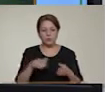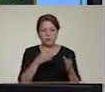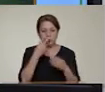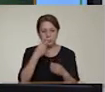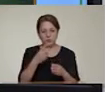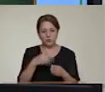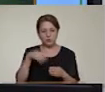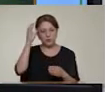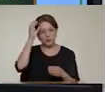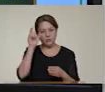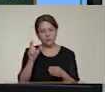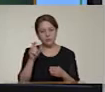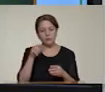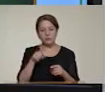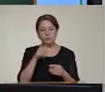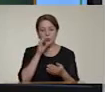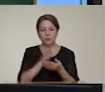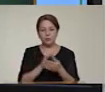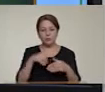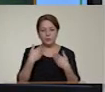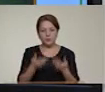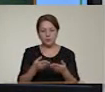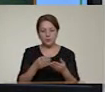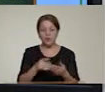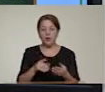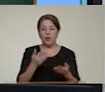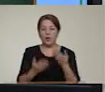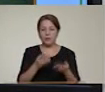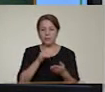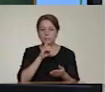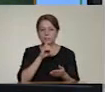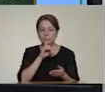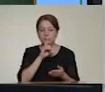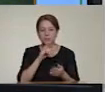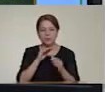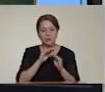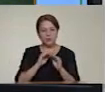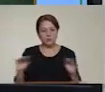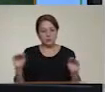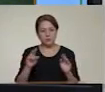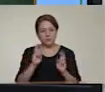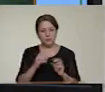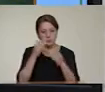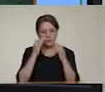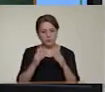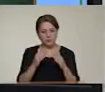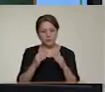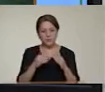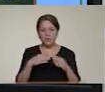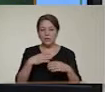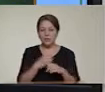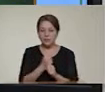beribdi. Sukut saqlay olmasangiz so'zlang, lekin qisqa va ma'noli